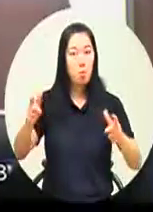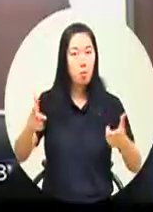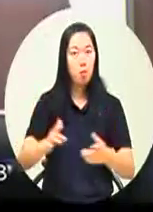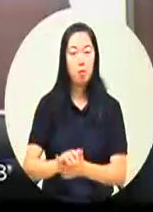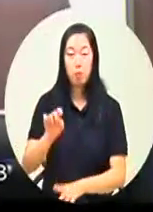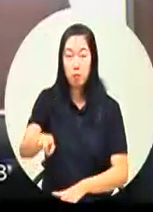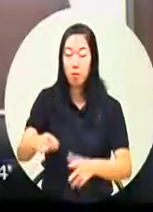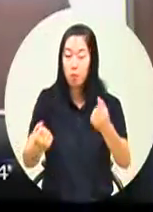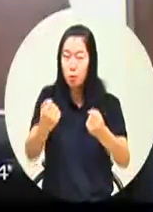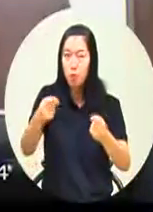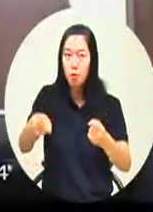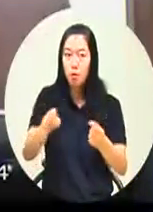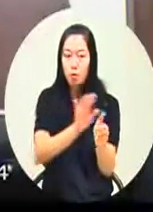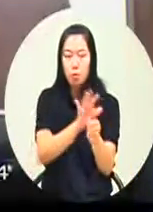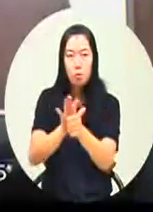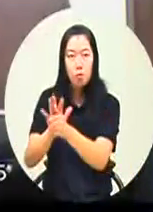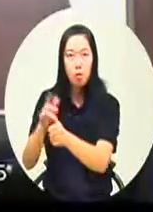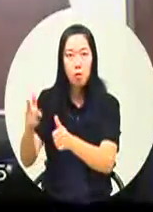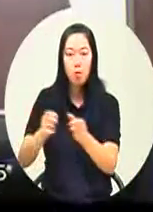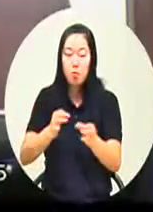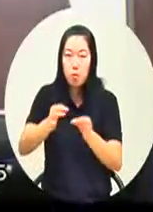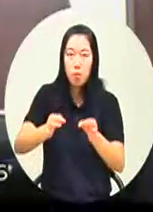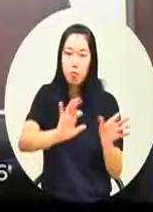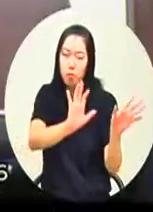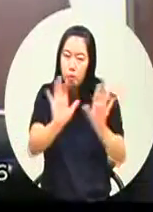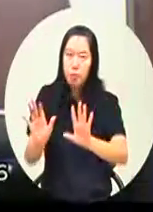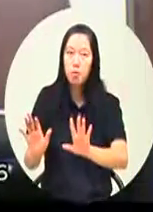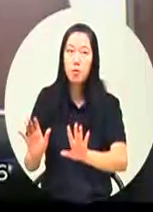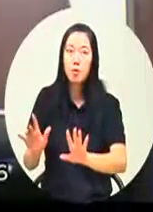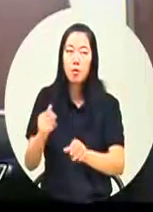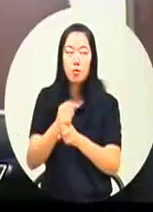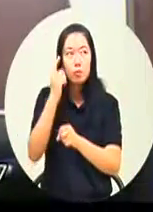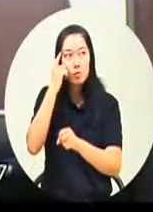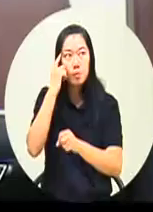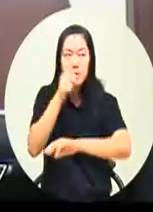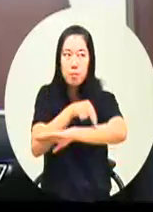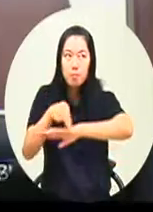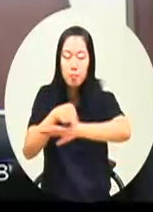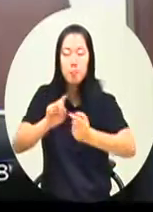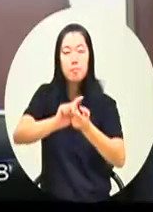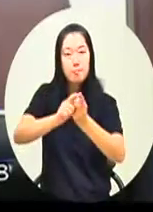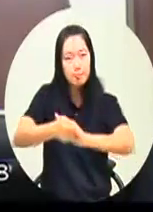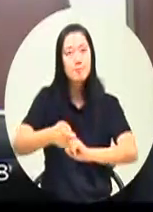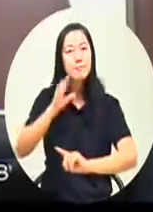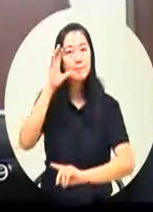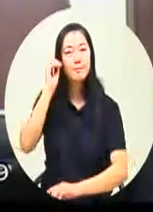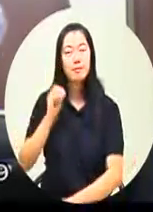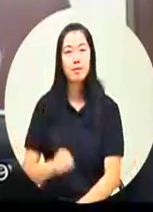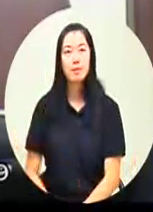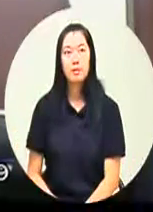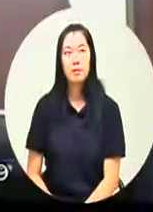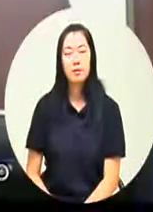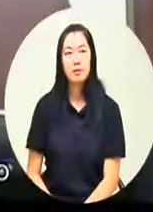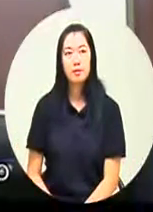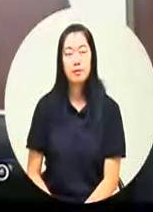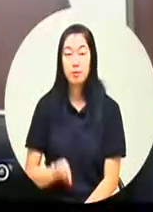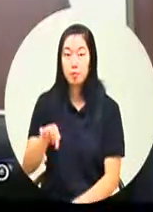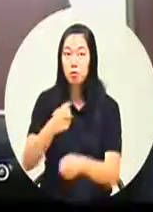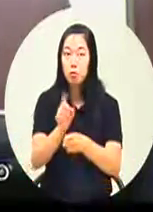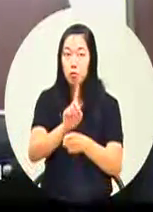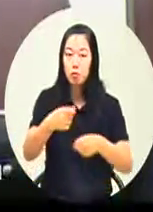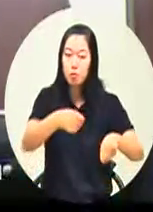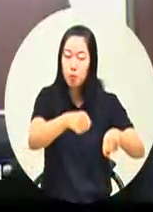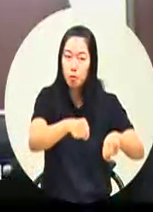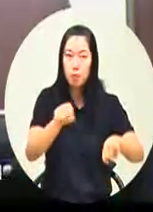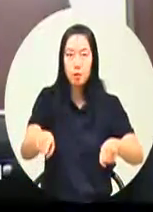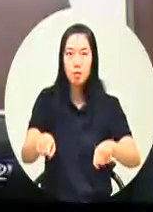到底他们功能跟营运模式，整个福特也是在做这样的一个思考，包括像杜卡迪他们是做摩托车，他们